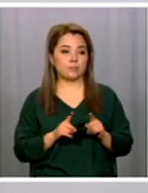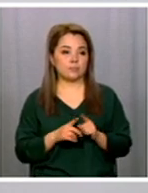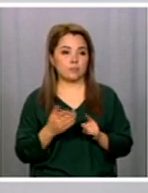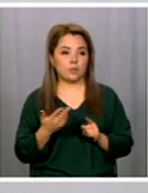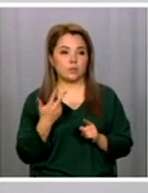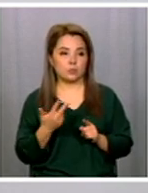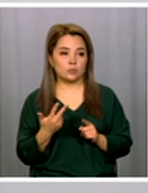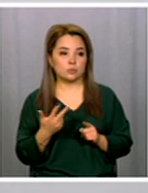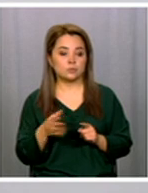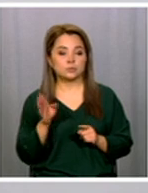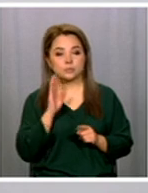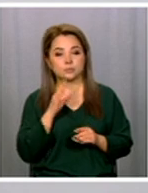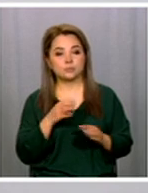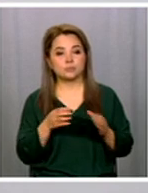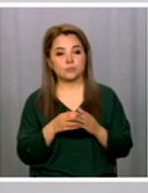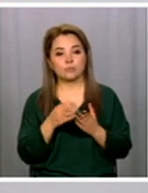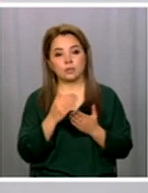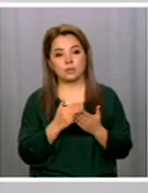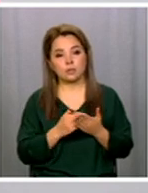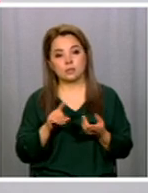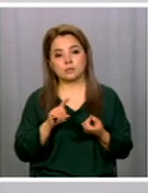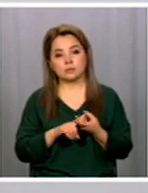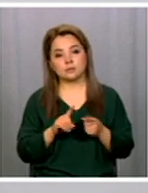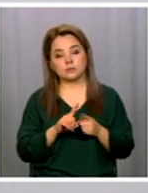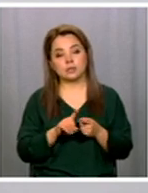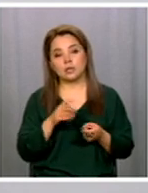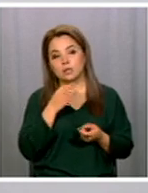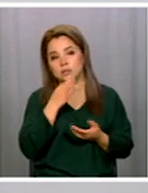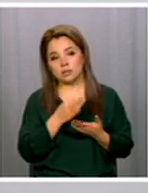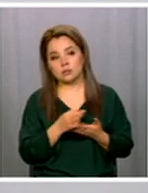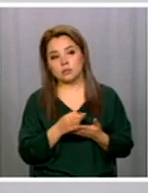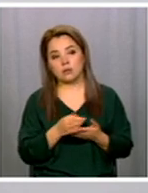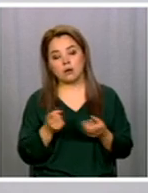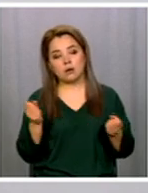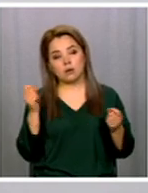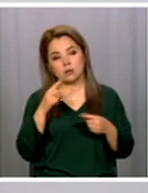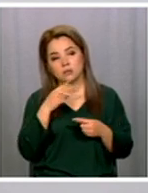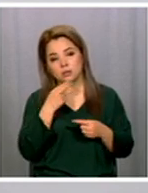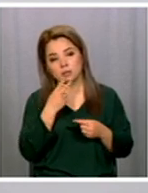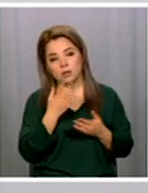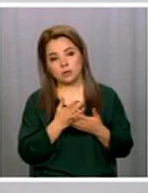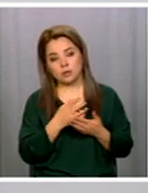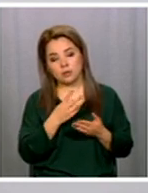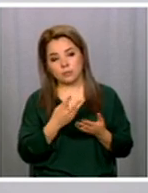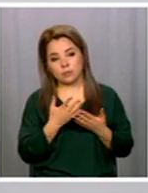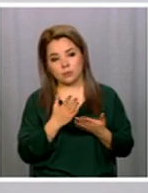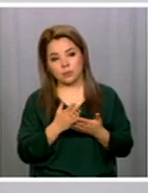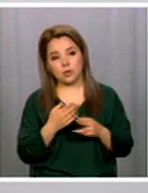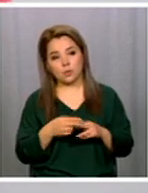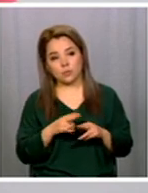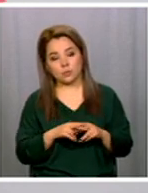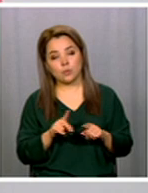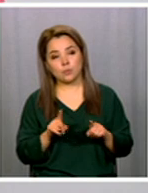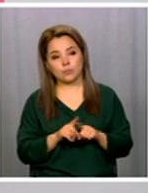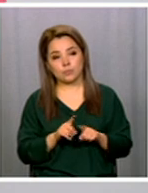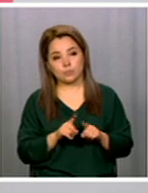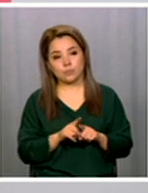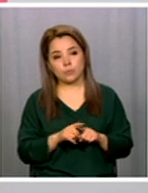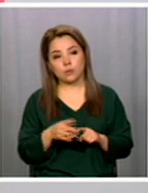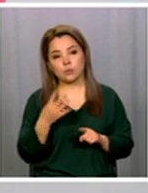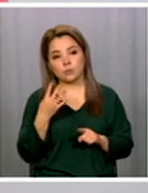үш сутекті тізбек арқылы байланысқанын анық көруге болады. Яғни бұл